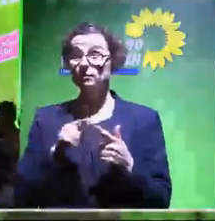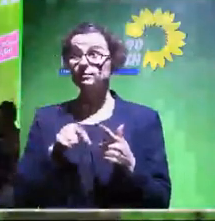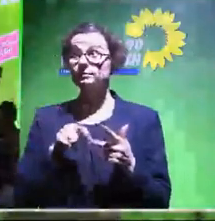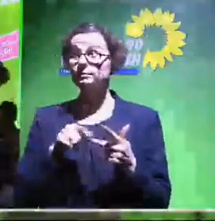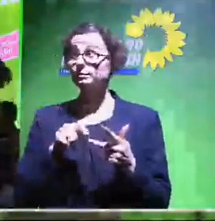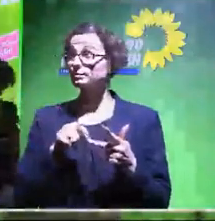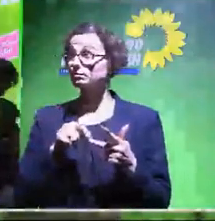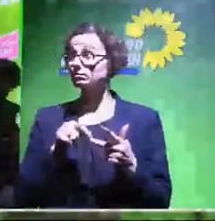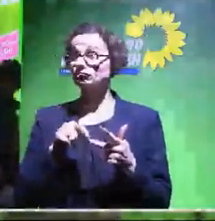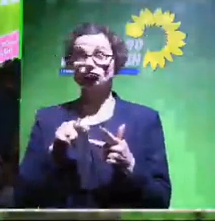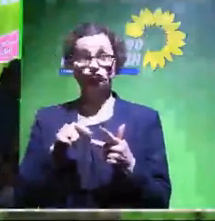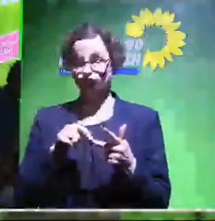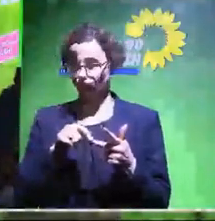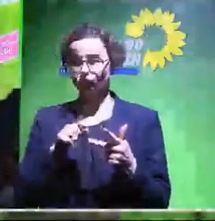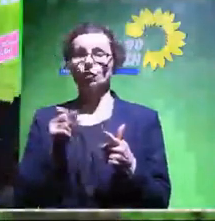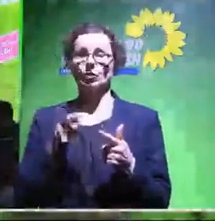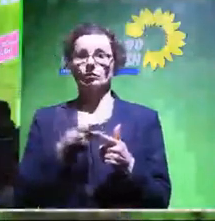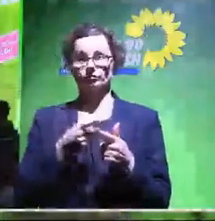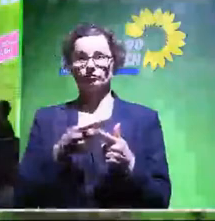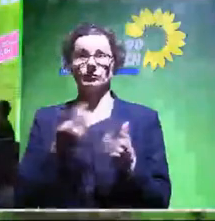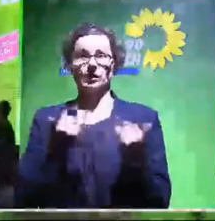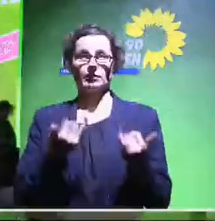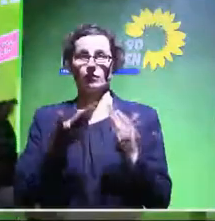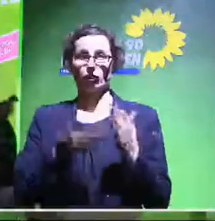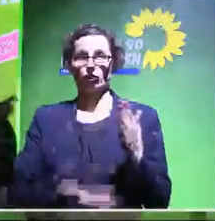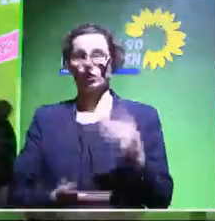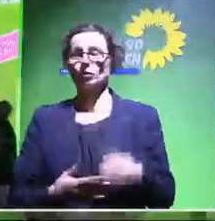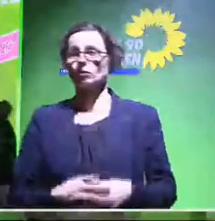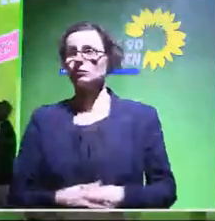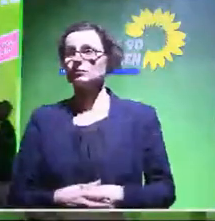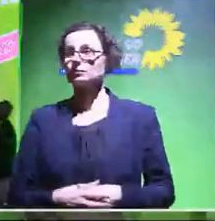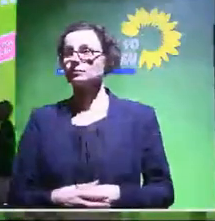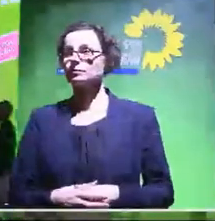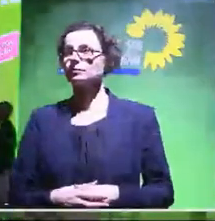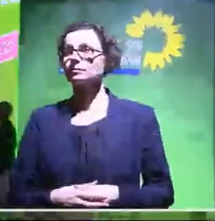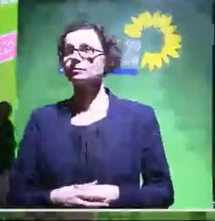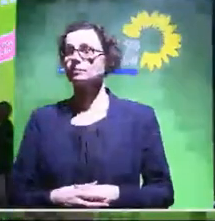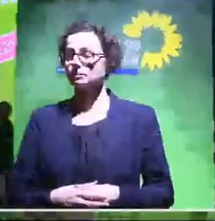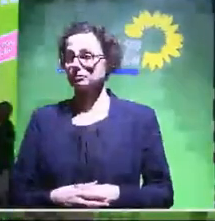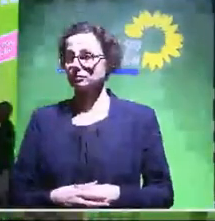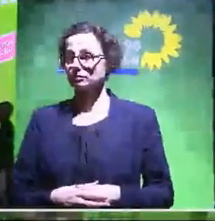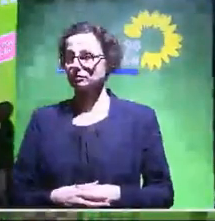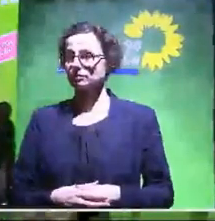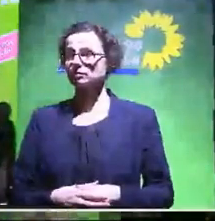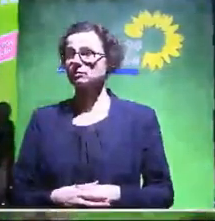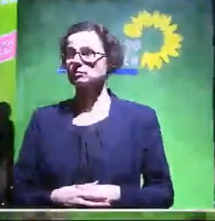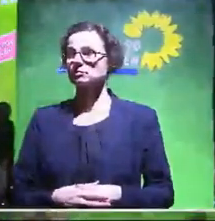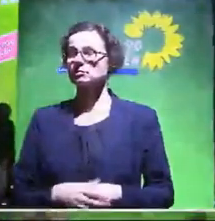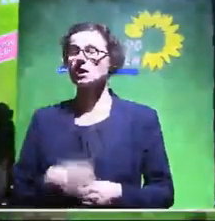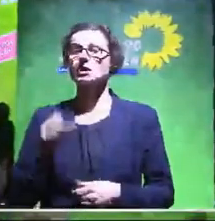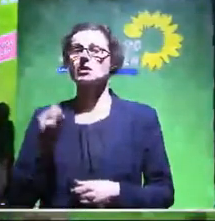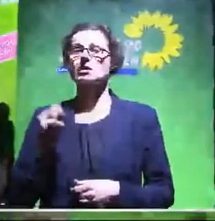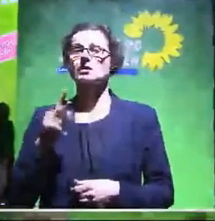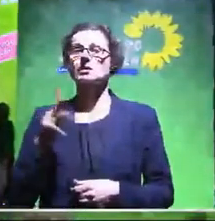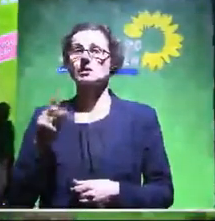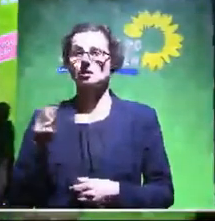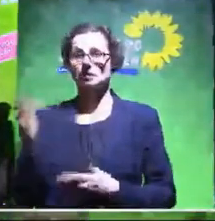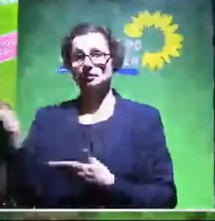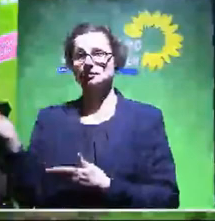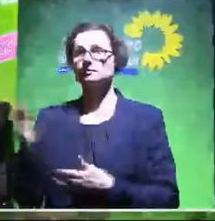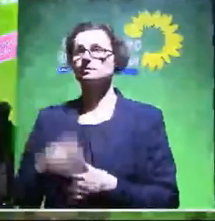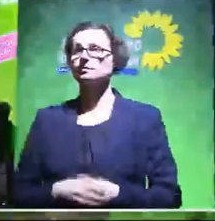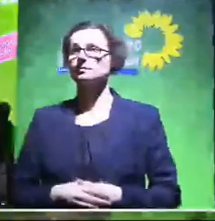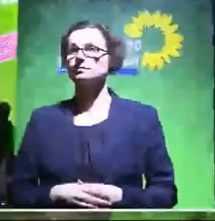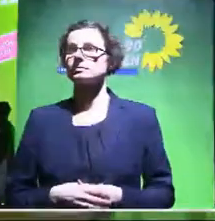ich über zur Vorstellung der Kandidatinnen. Es gibt keine weiteren Kandidatinnen. Silke, the floor is yours.